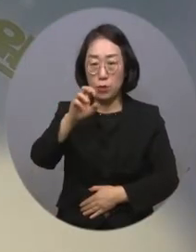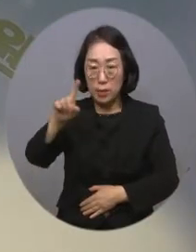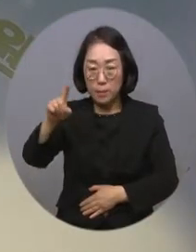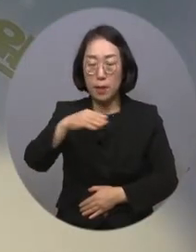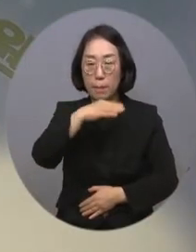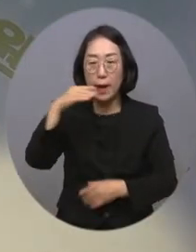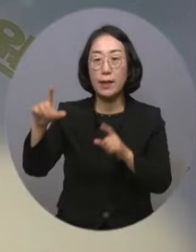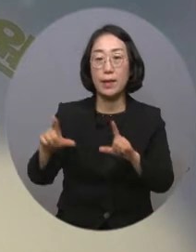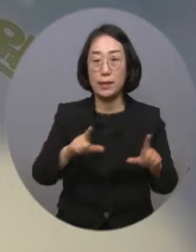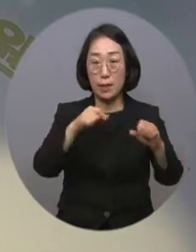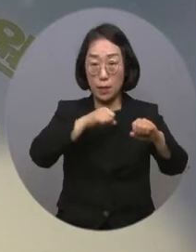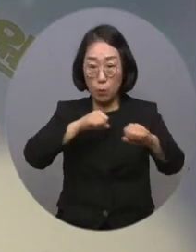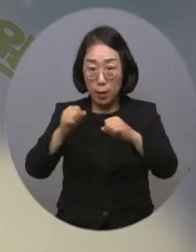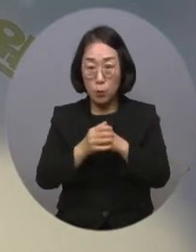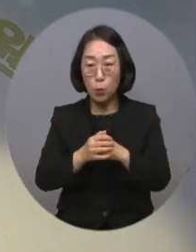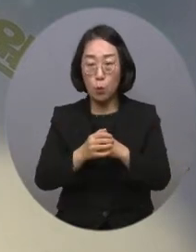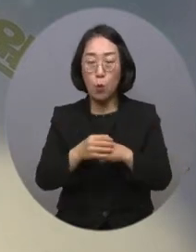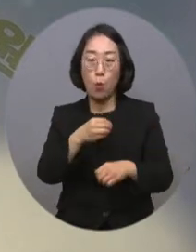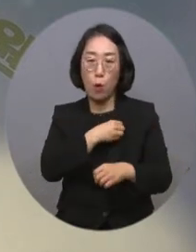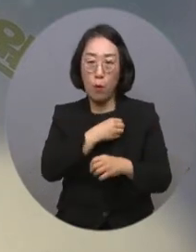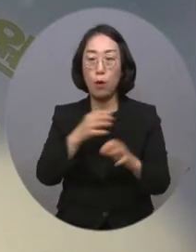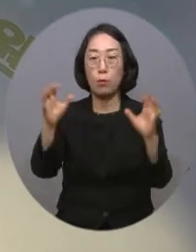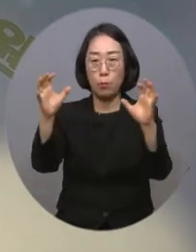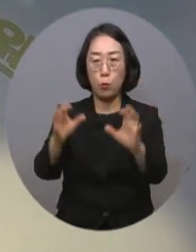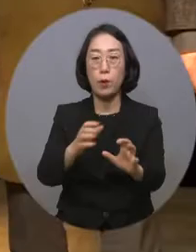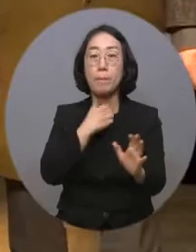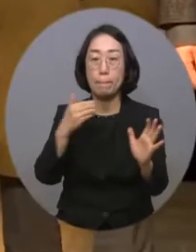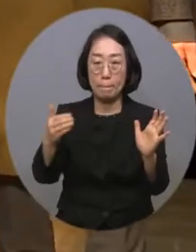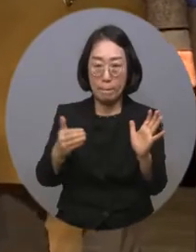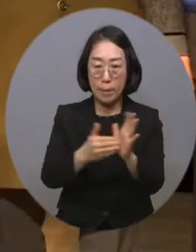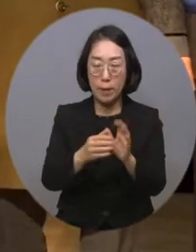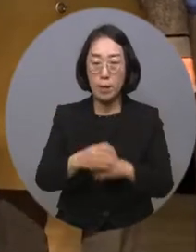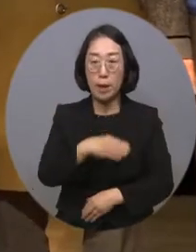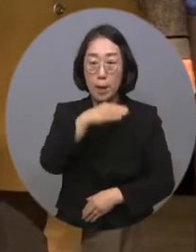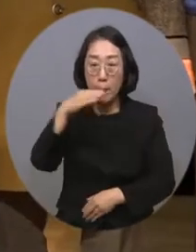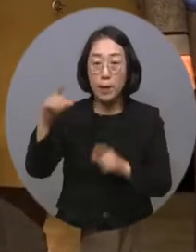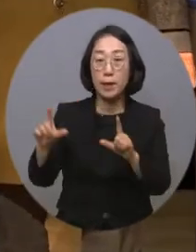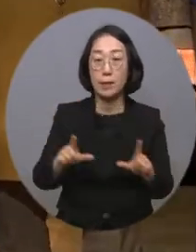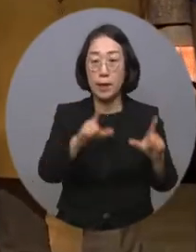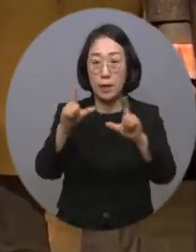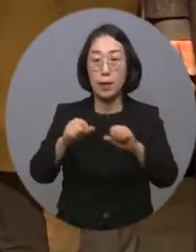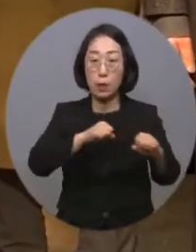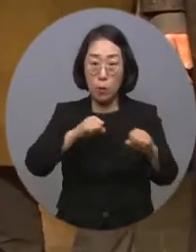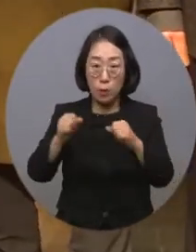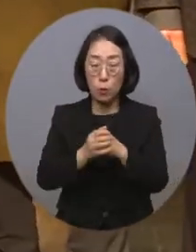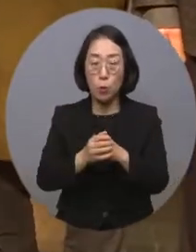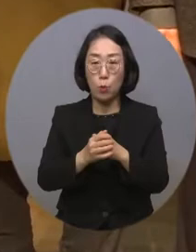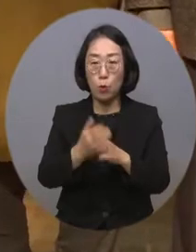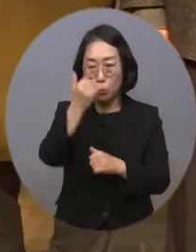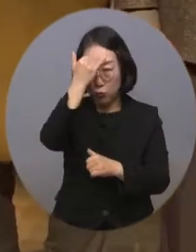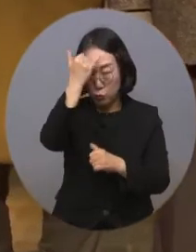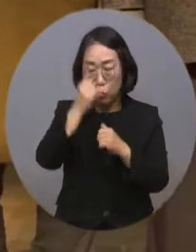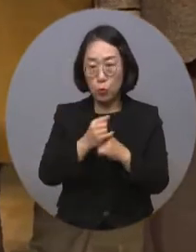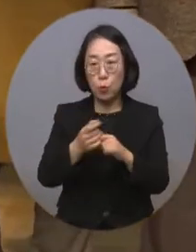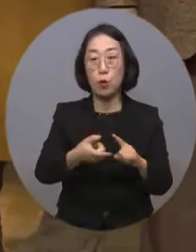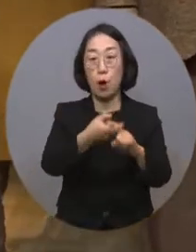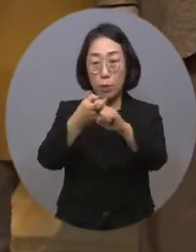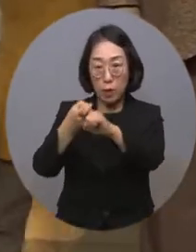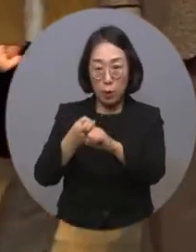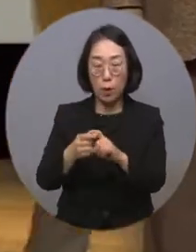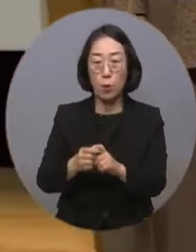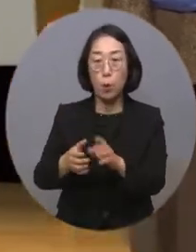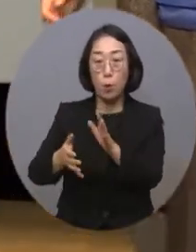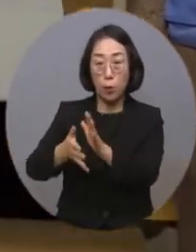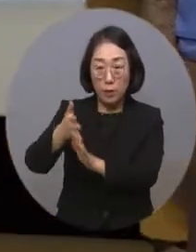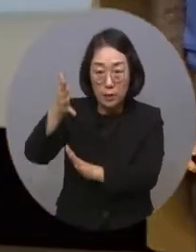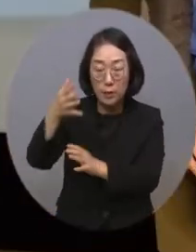운동 충청남도 회원대회가 개최되었습니다. 바르게 살기 운동 충청남도 협의회와 보령시 협의회가 주최,